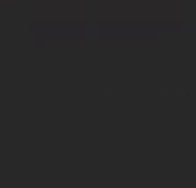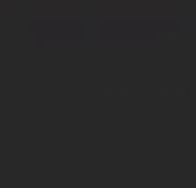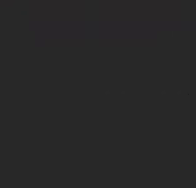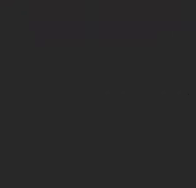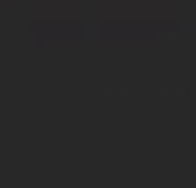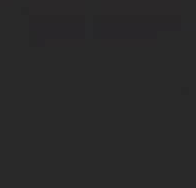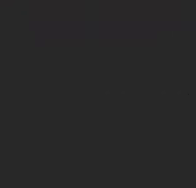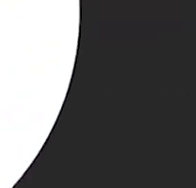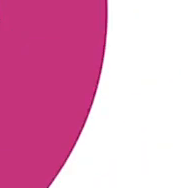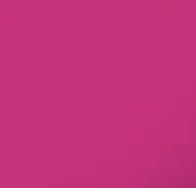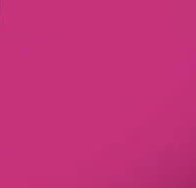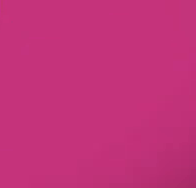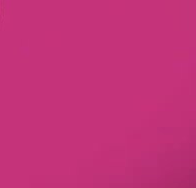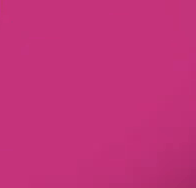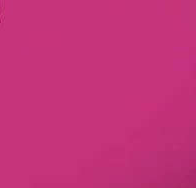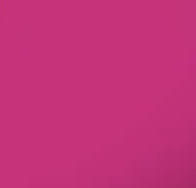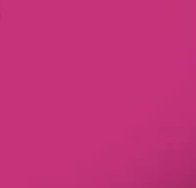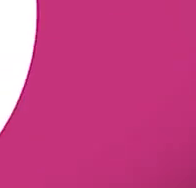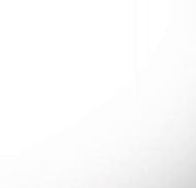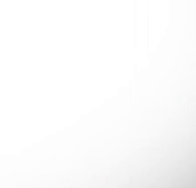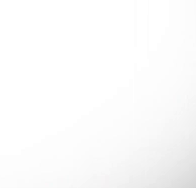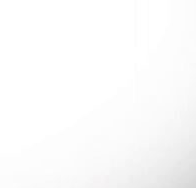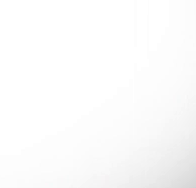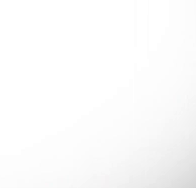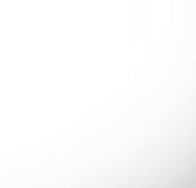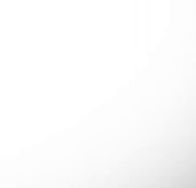Re, viss ēters ir te!